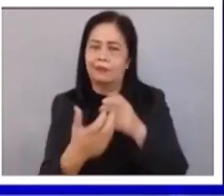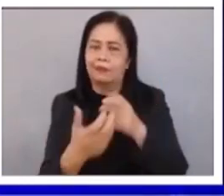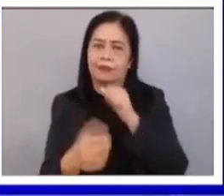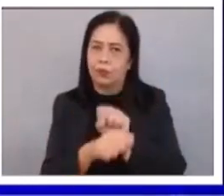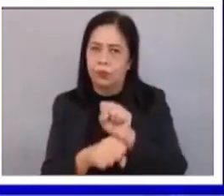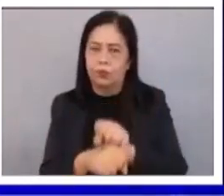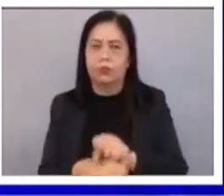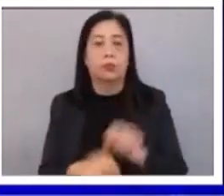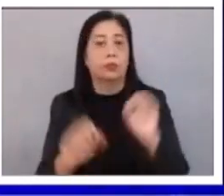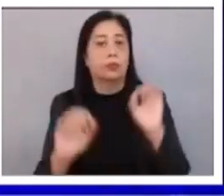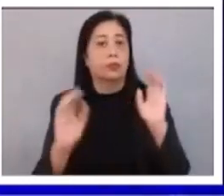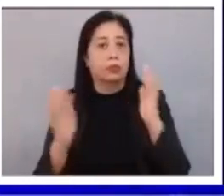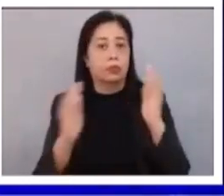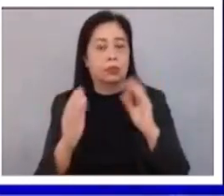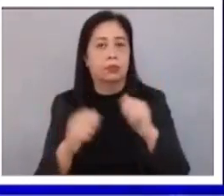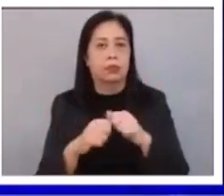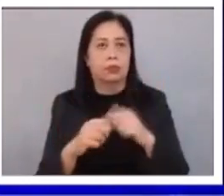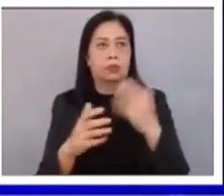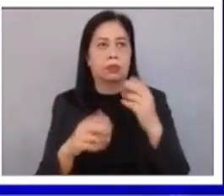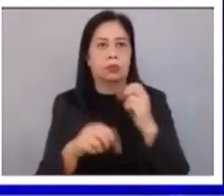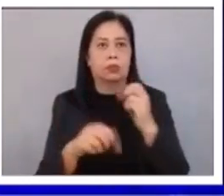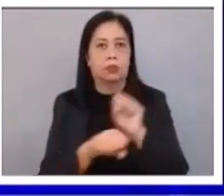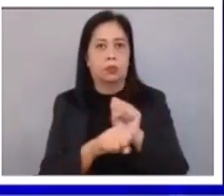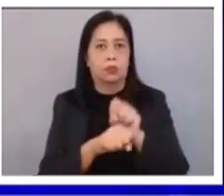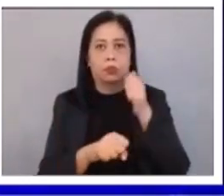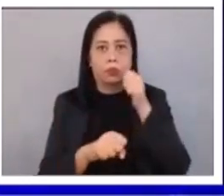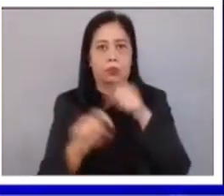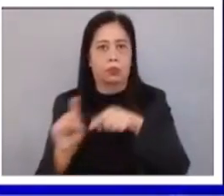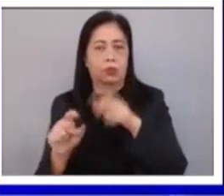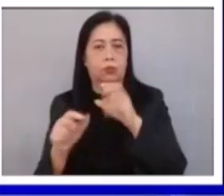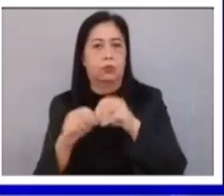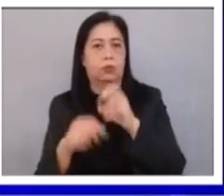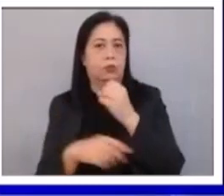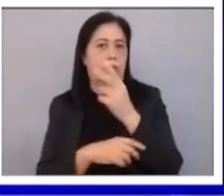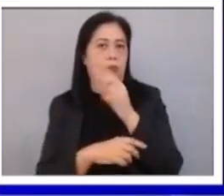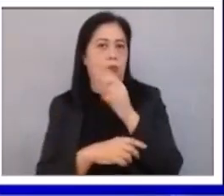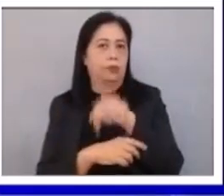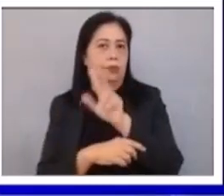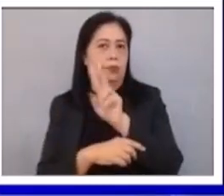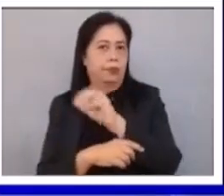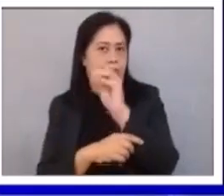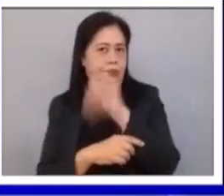sa underemployment rate ng mga kababaihan na nasa 12.2%.